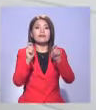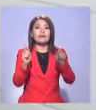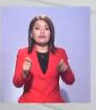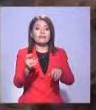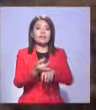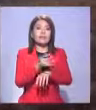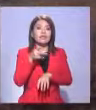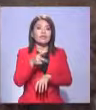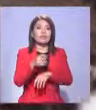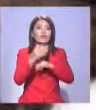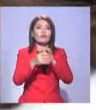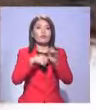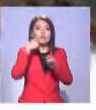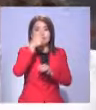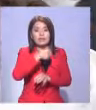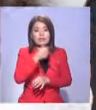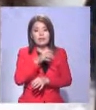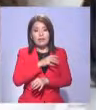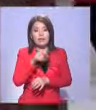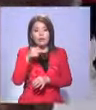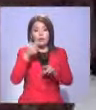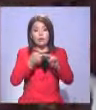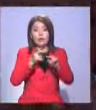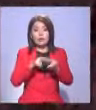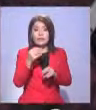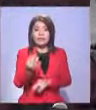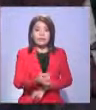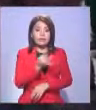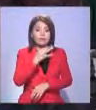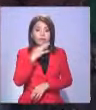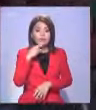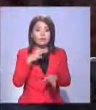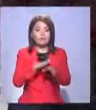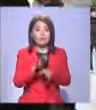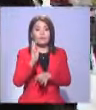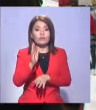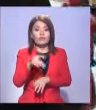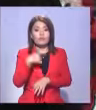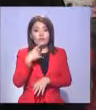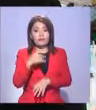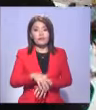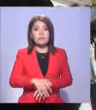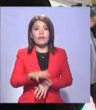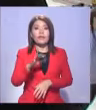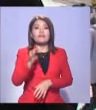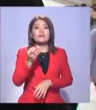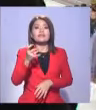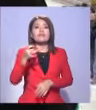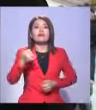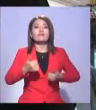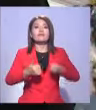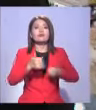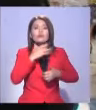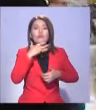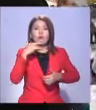рет 2019 жылы өтті. Биылғы фестиваль қызыққа толы болады дейді ұйымдастырушылар. Фестивальда осы жылы өте көп